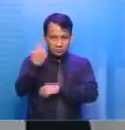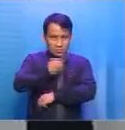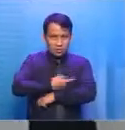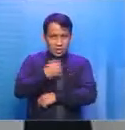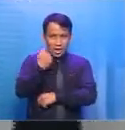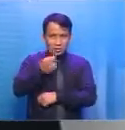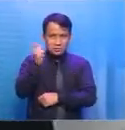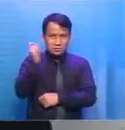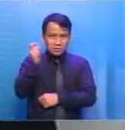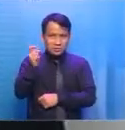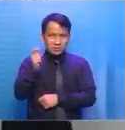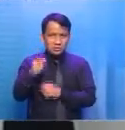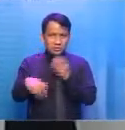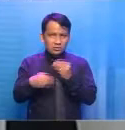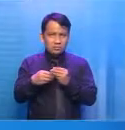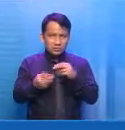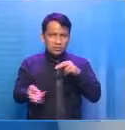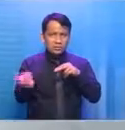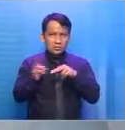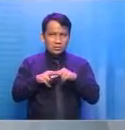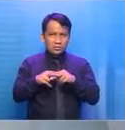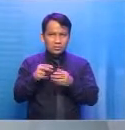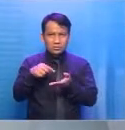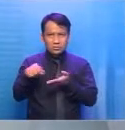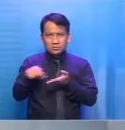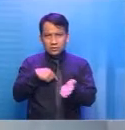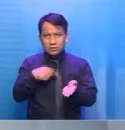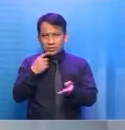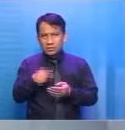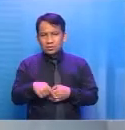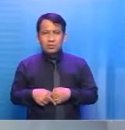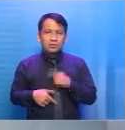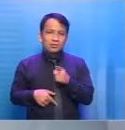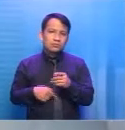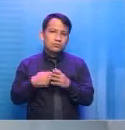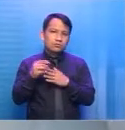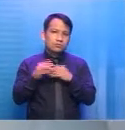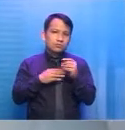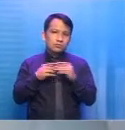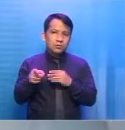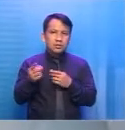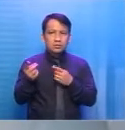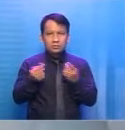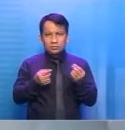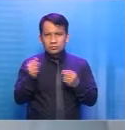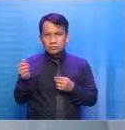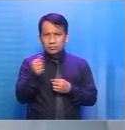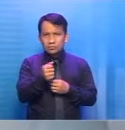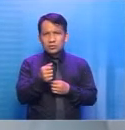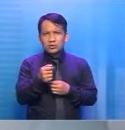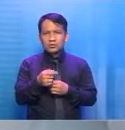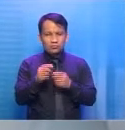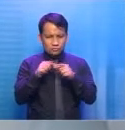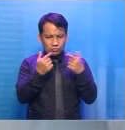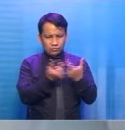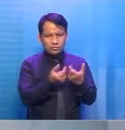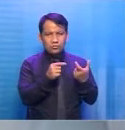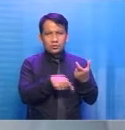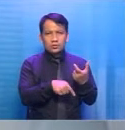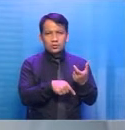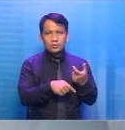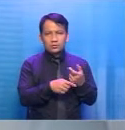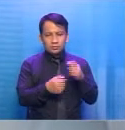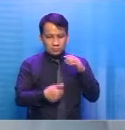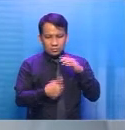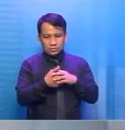mas mabilis, doble ang bayad. So nakikita nyo ang inconvenience na ginagawa nitong racket na ito. Nahuli